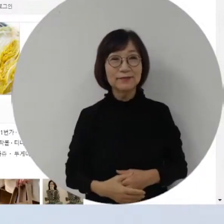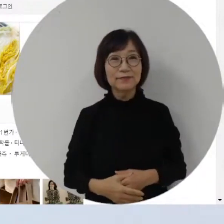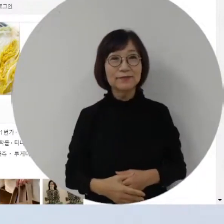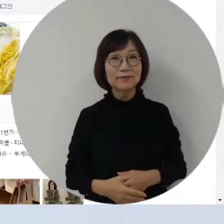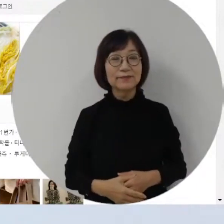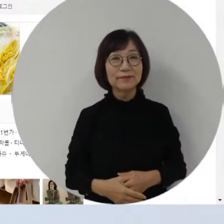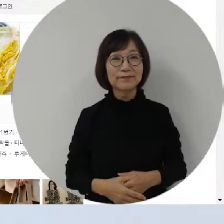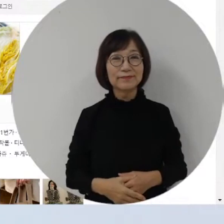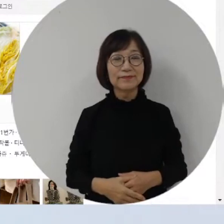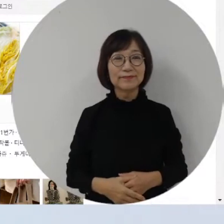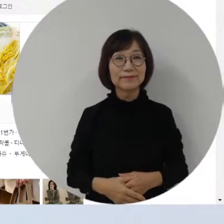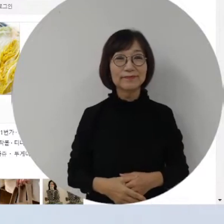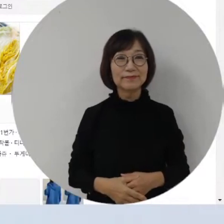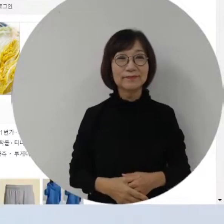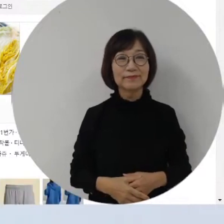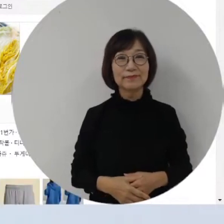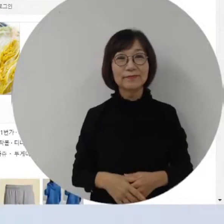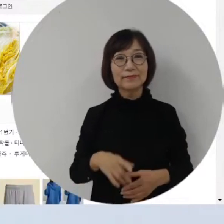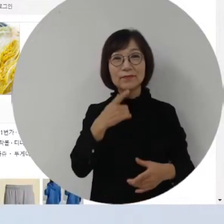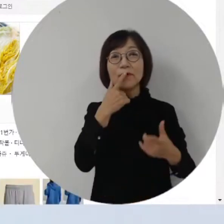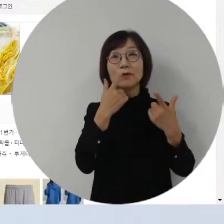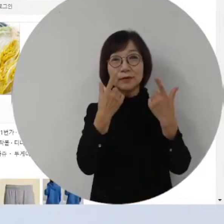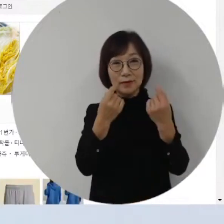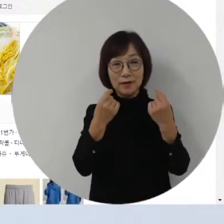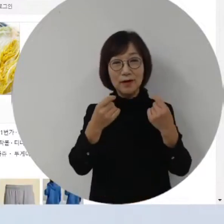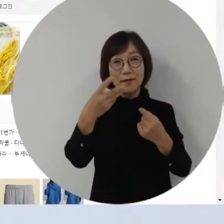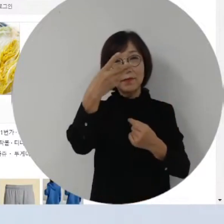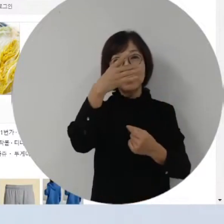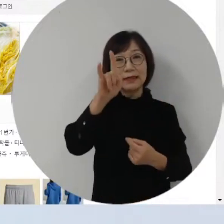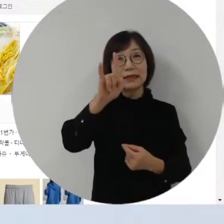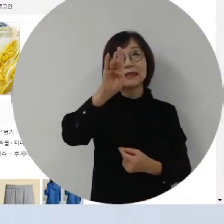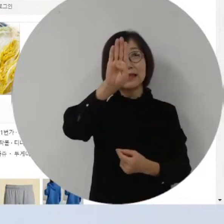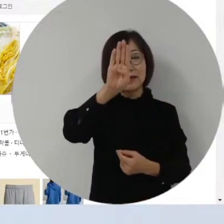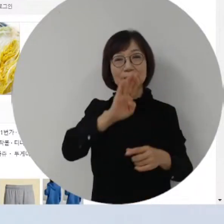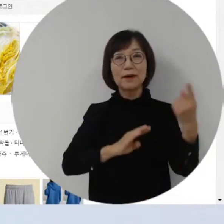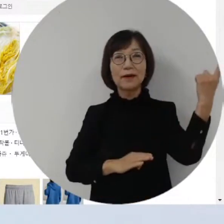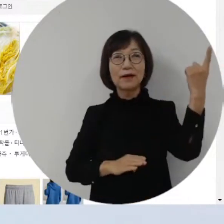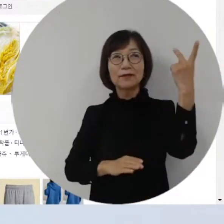다음이 가지나요? 이렇게 3개의 창을 탭을 열었어요.